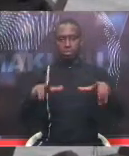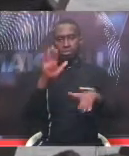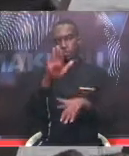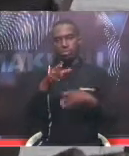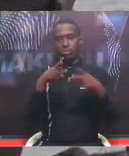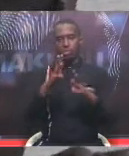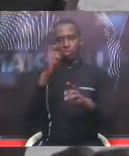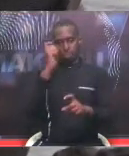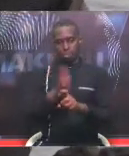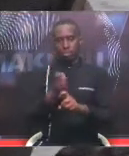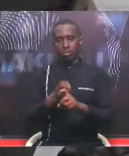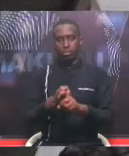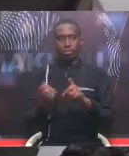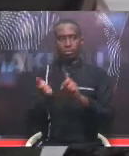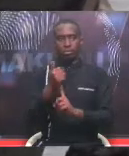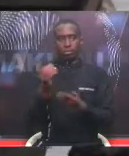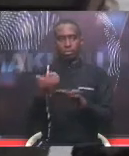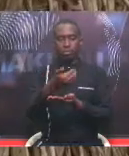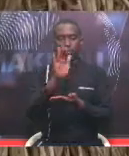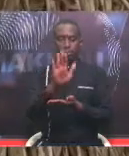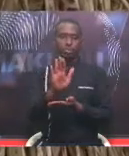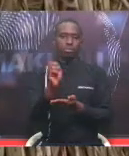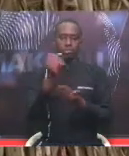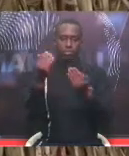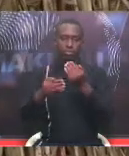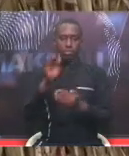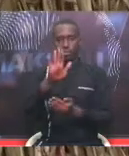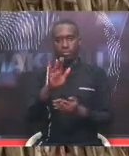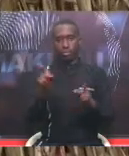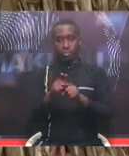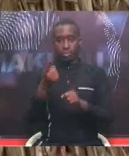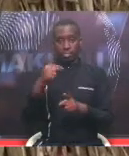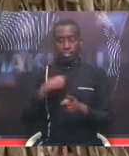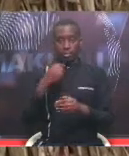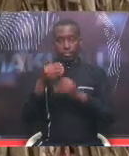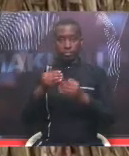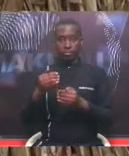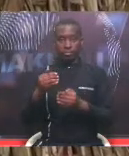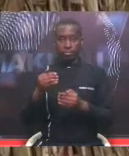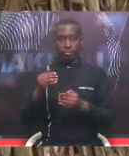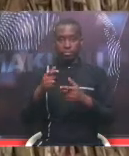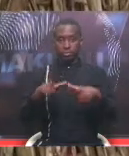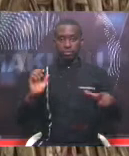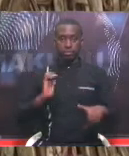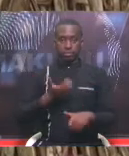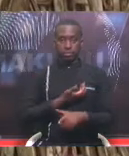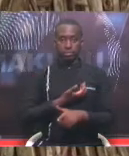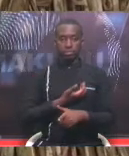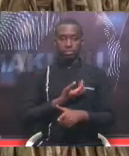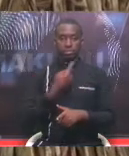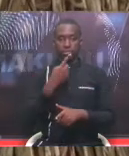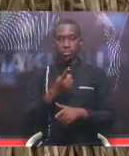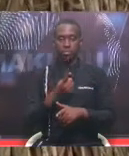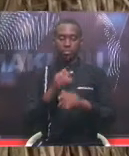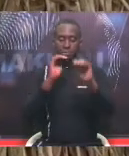kuko bibagora kububyaza umusaruro batabwegeri. Kandi tukirira hirya iwacu twegereye ubutaka bwacu twabuhingaga bitatugoye, umuntu